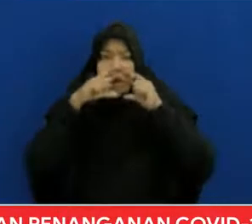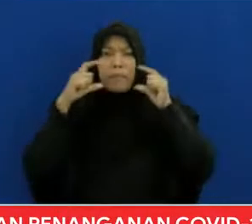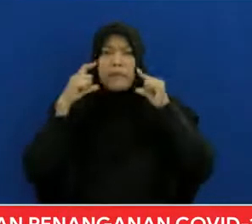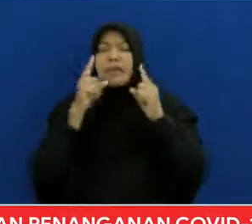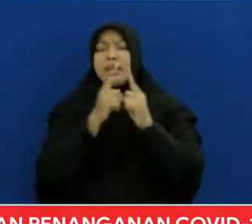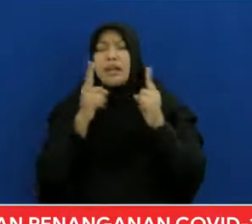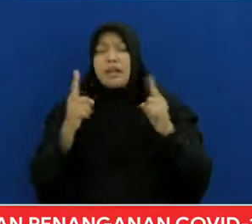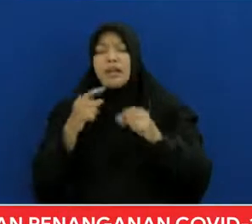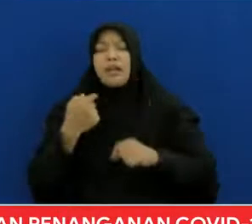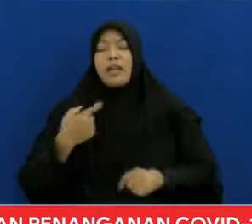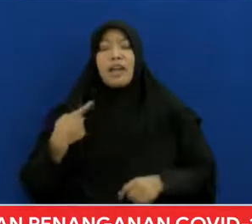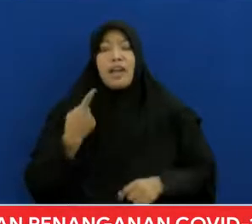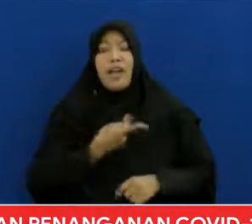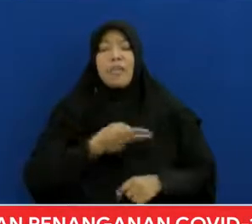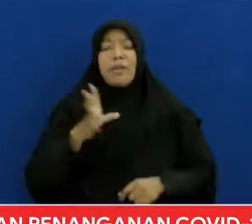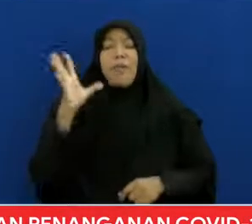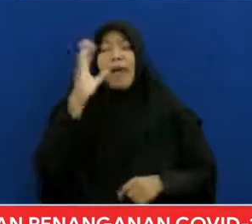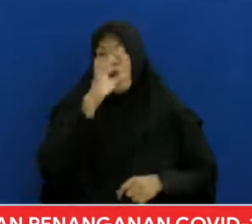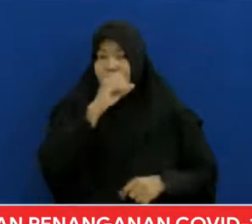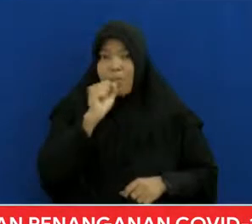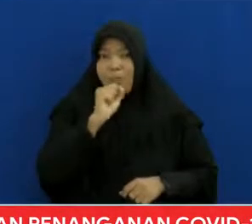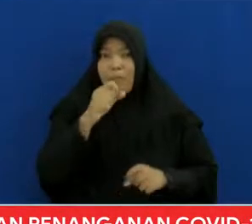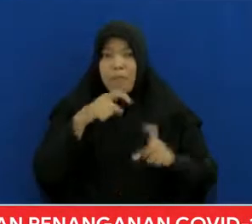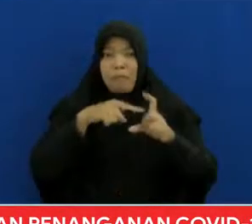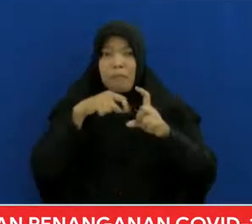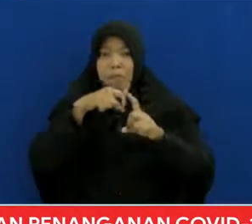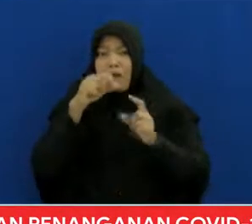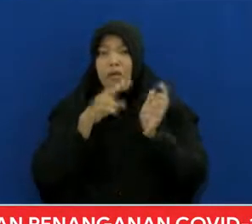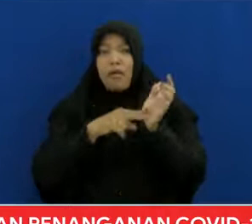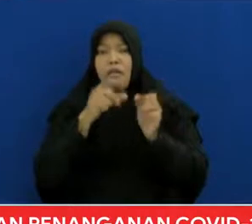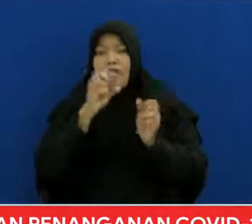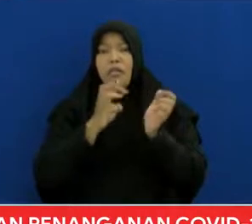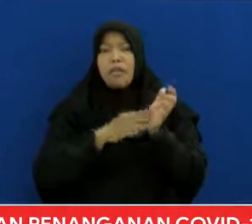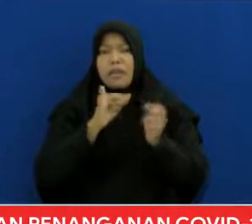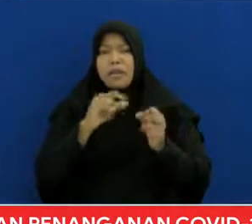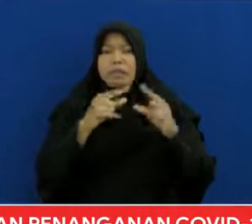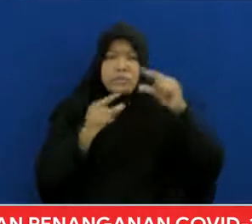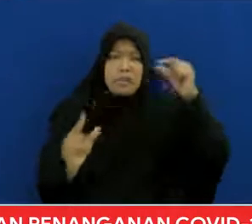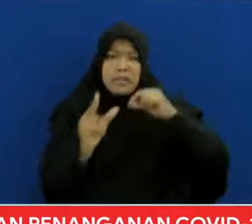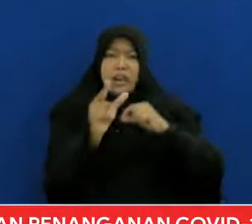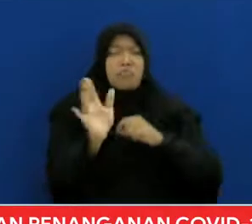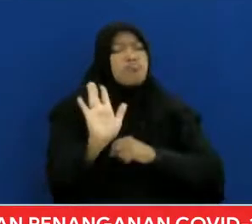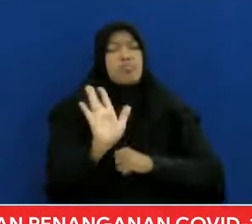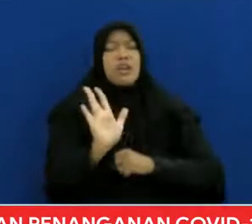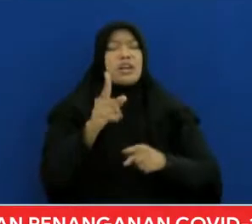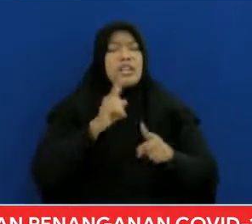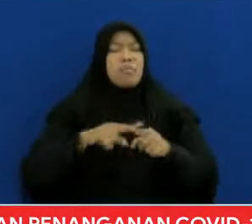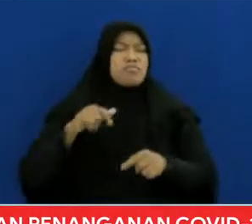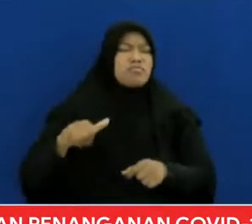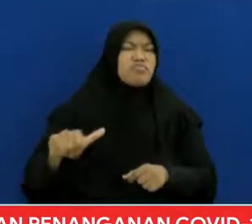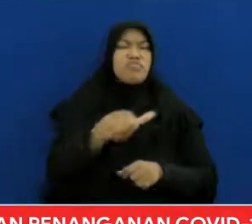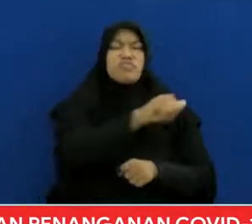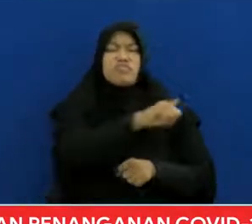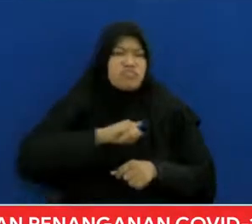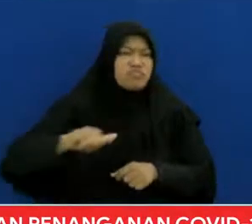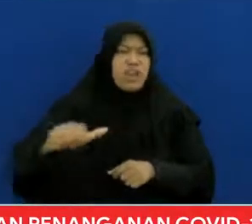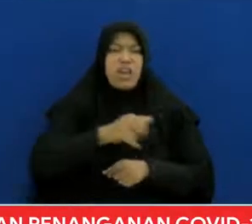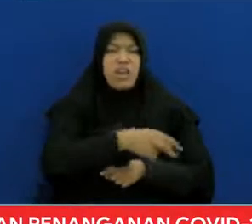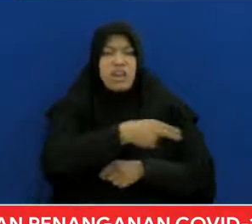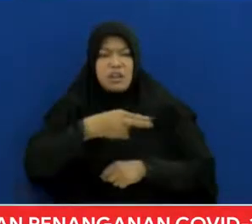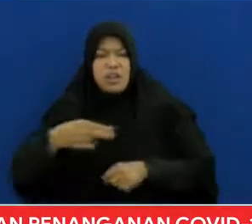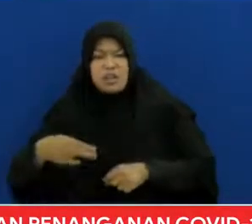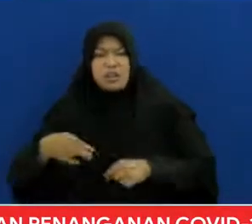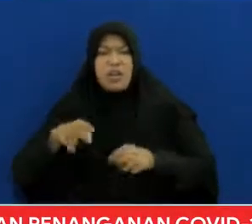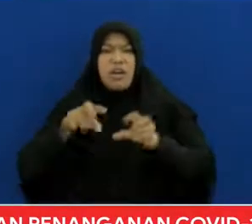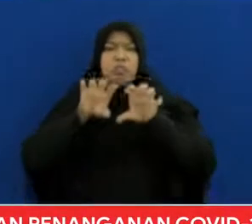kondisi ekonomi tidak hanya di Sumatera Utara, bahkan di Indonesia, bahkan dunia juga terimbas